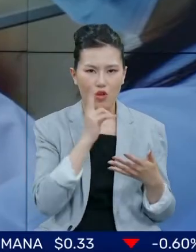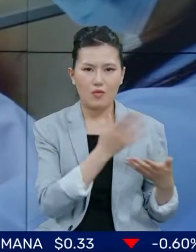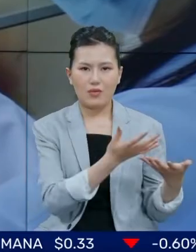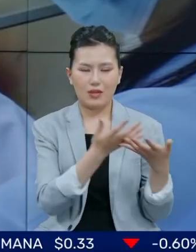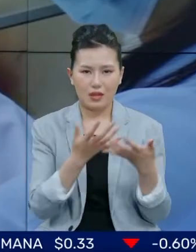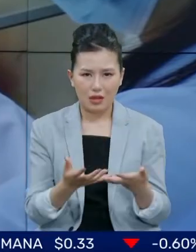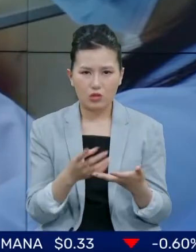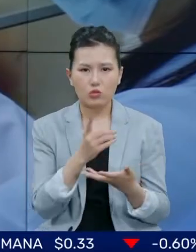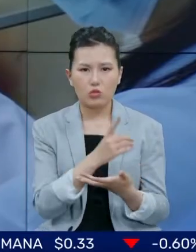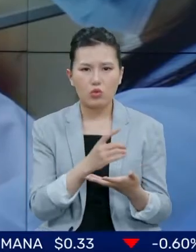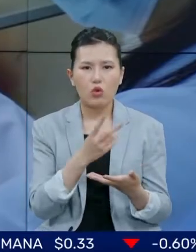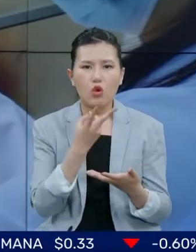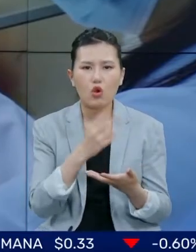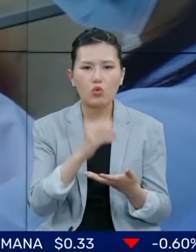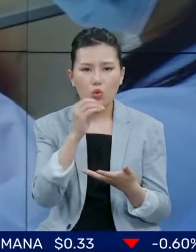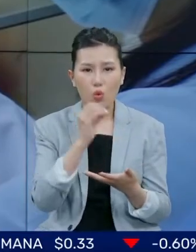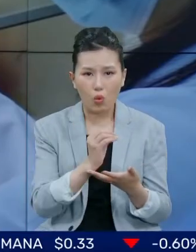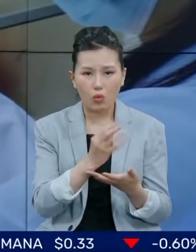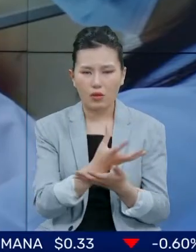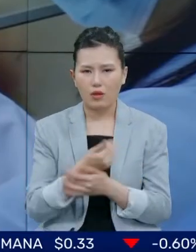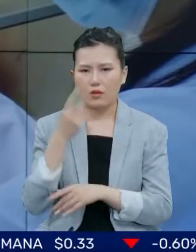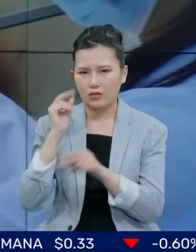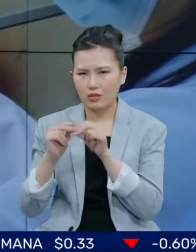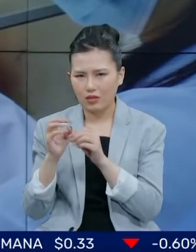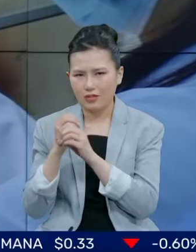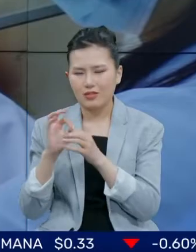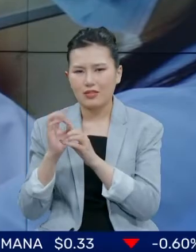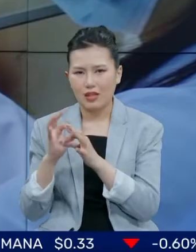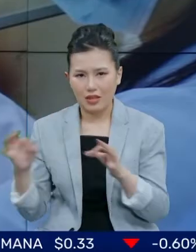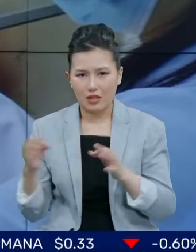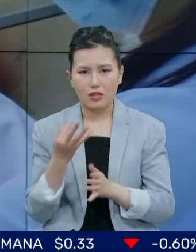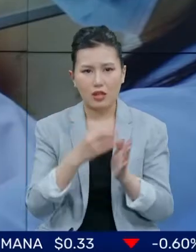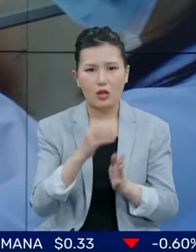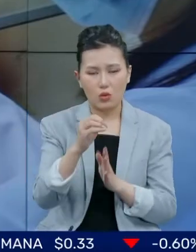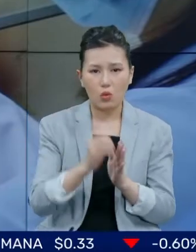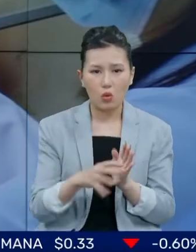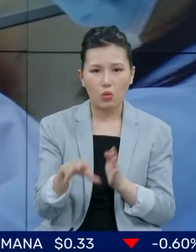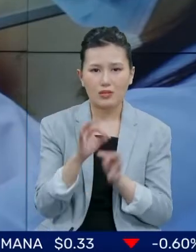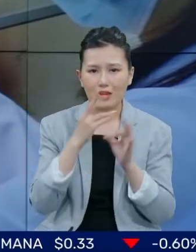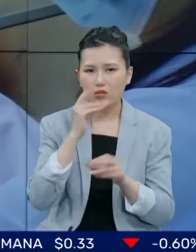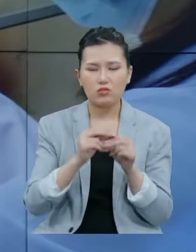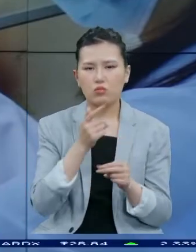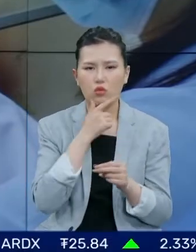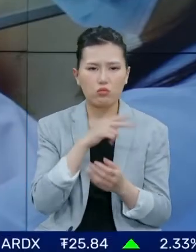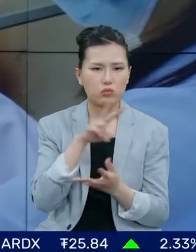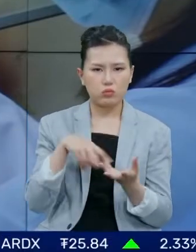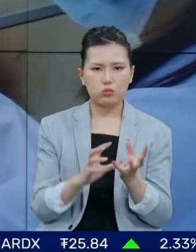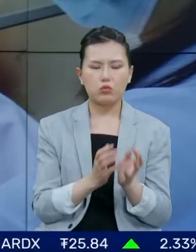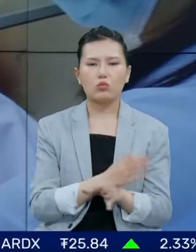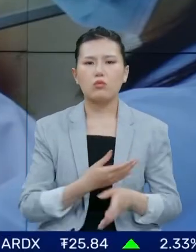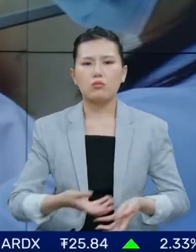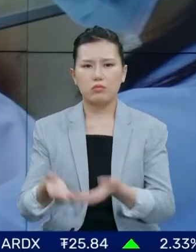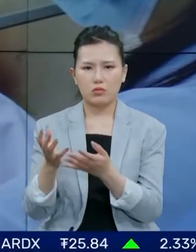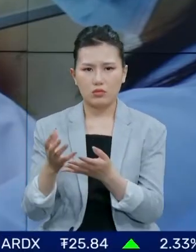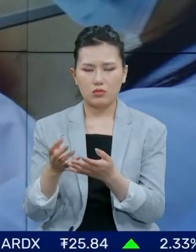хувийг уламжлалт аргаар шинжилдэг байна. Жил бүрийн улсын төсөвт тоног төхөөрөмж худалдан авах санал явуулдагч батлагдаж чаддгүй